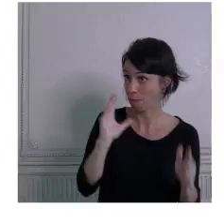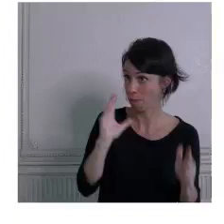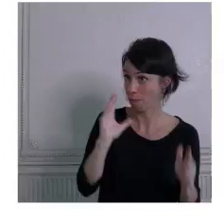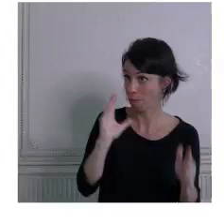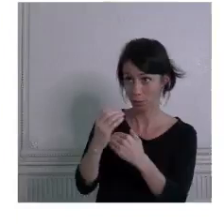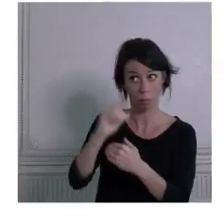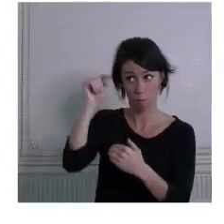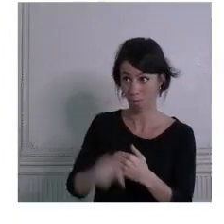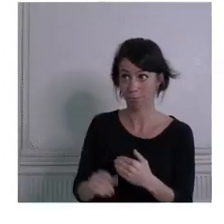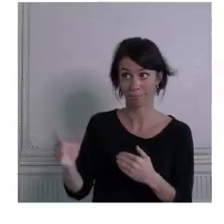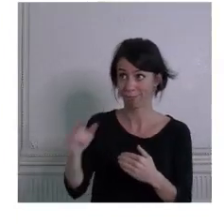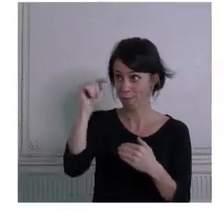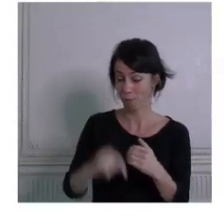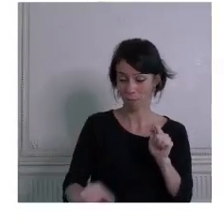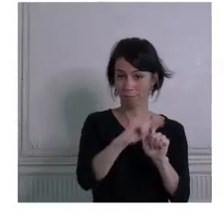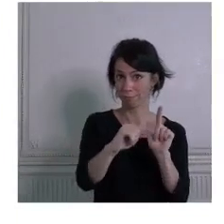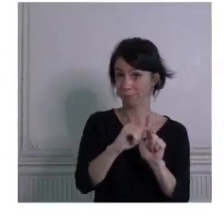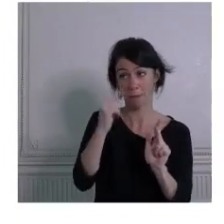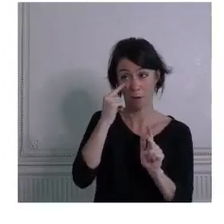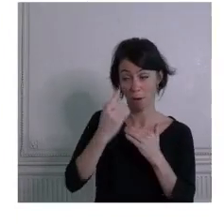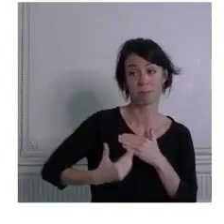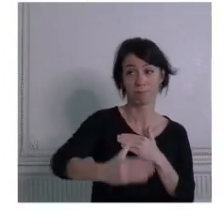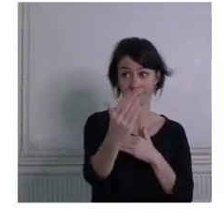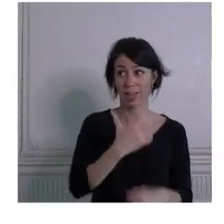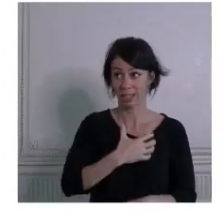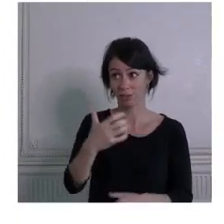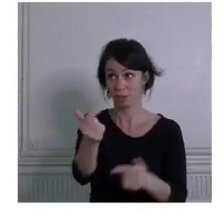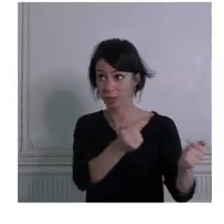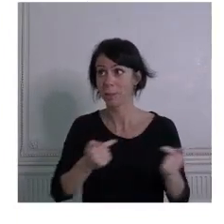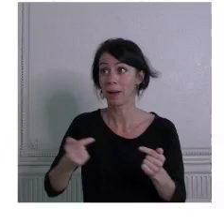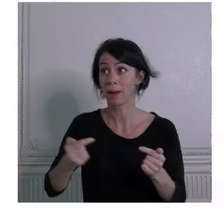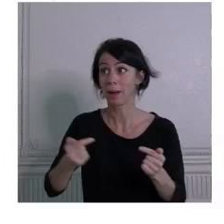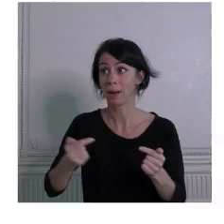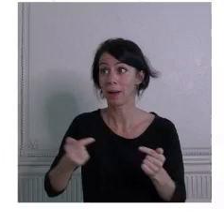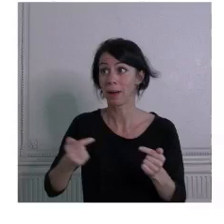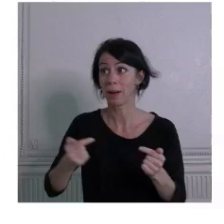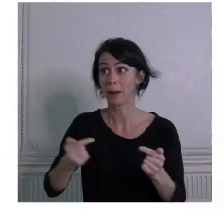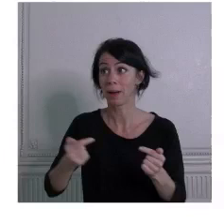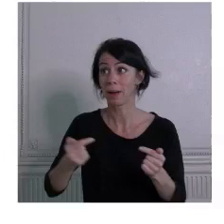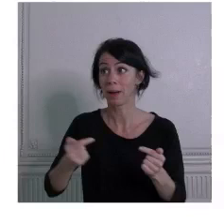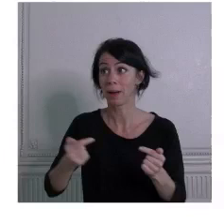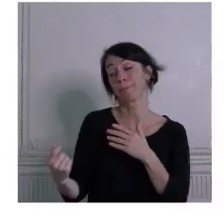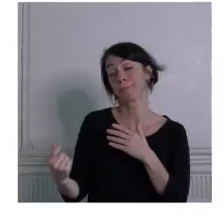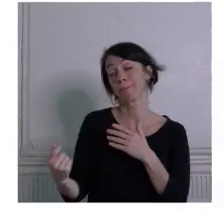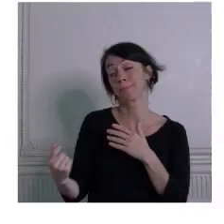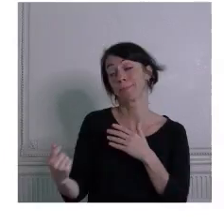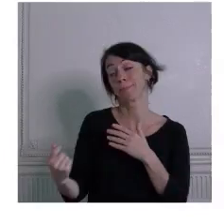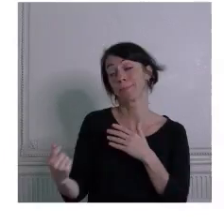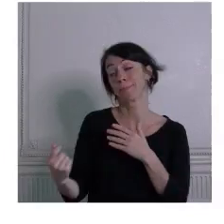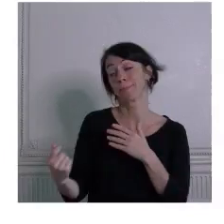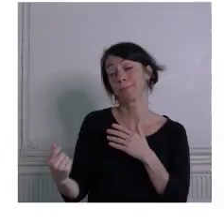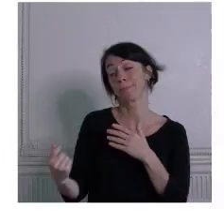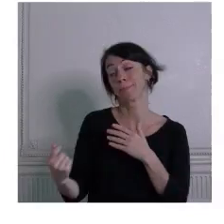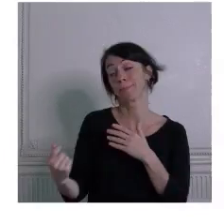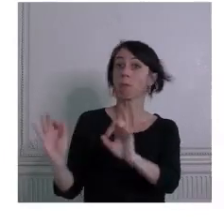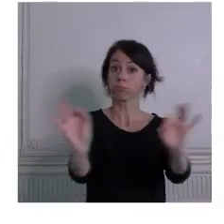municipal. J'ai déjà côtoyé plusieurs d'entre vous dans des groupes de travail, que ce soit dans des bureaux de vote, dans des rencontres